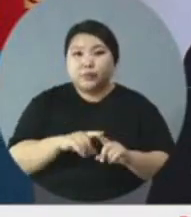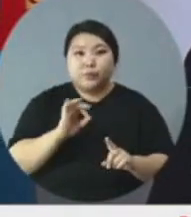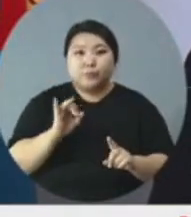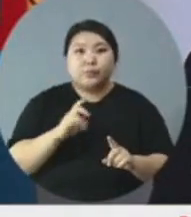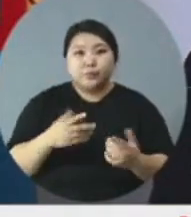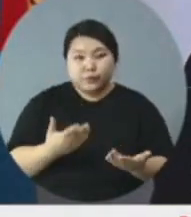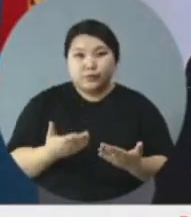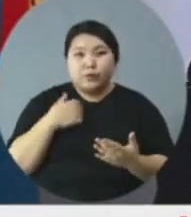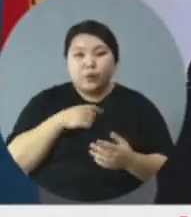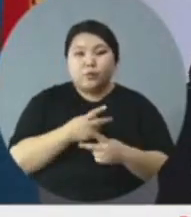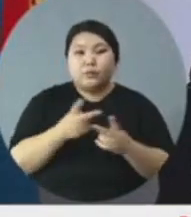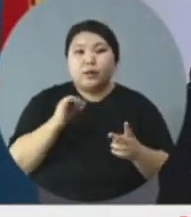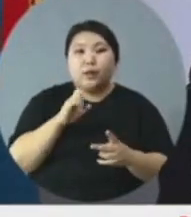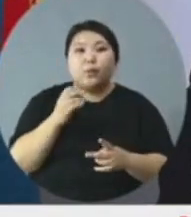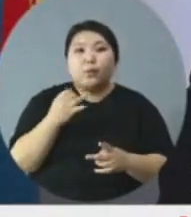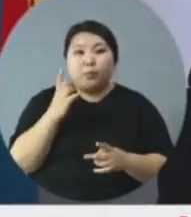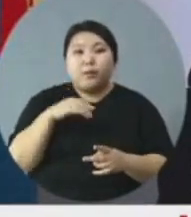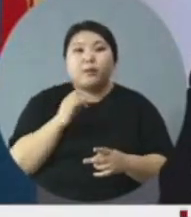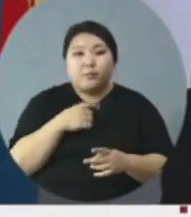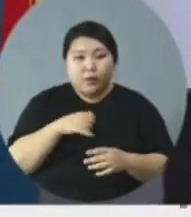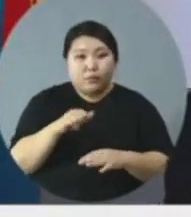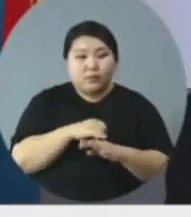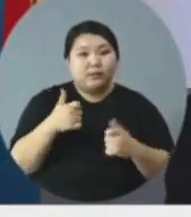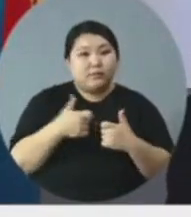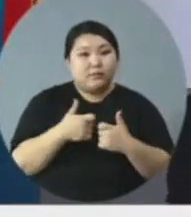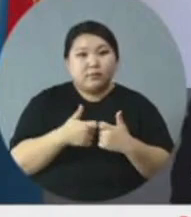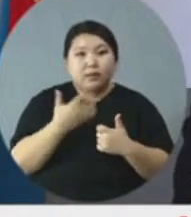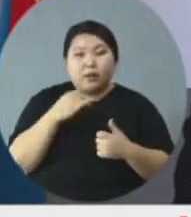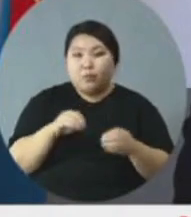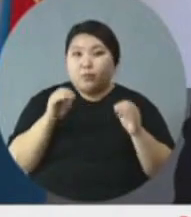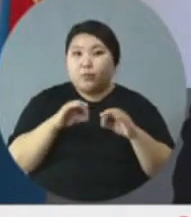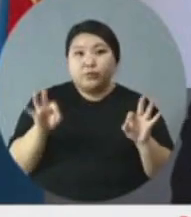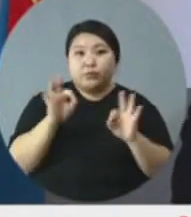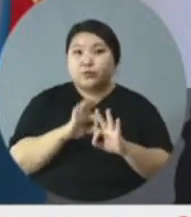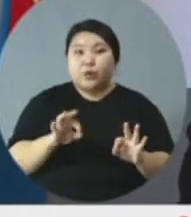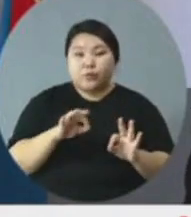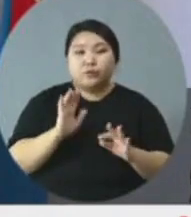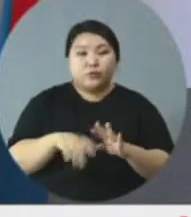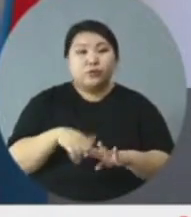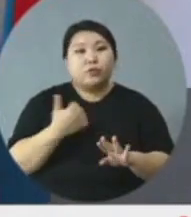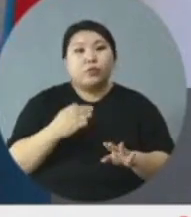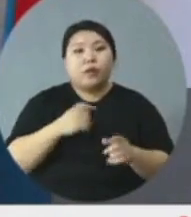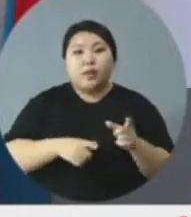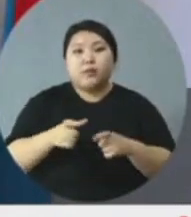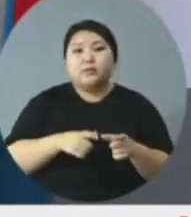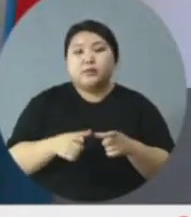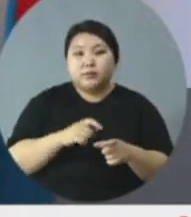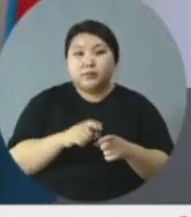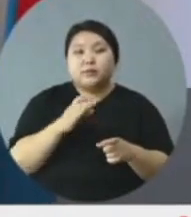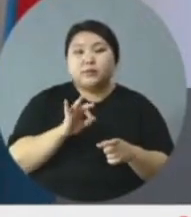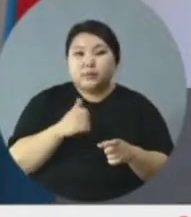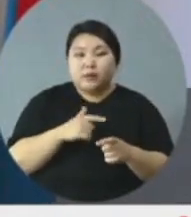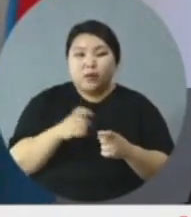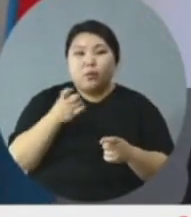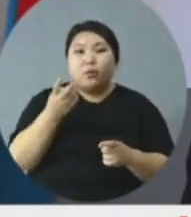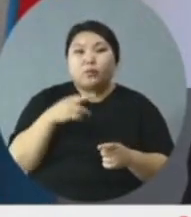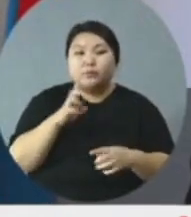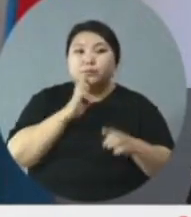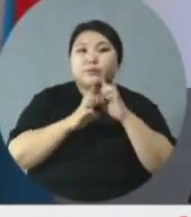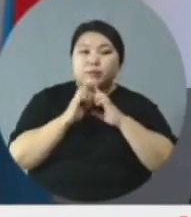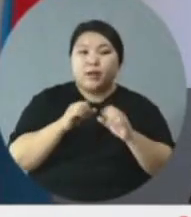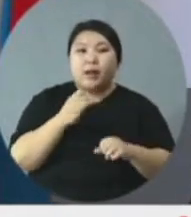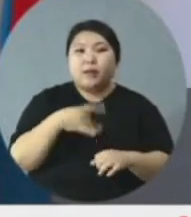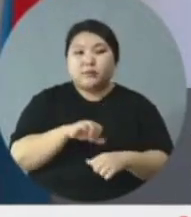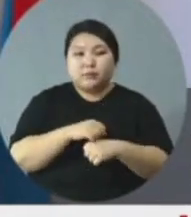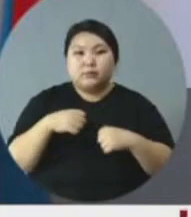болчихвол чөнсний аюулгүй байдал биш. Манай улс ч одоо дайн байлдан болоогүй. Нөгөө талаар юу болж байгаа нь эдийн засгийн одоо хүндрэл